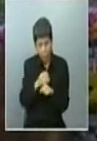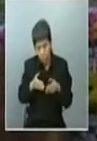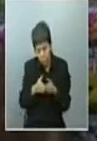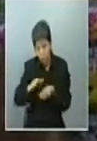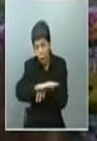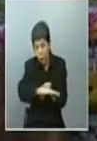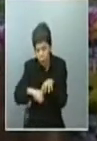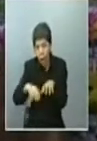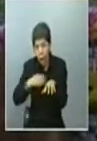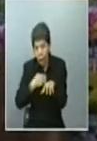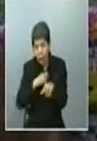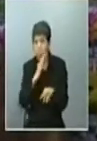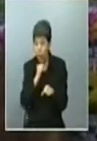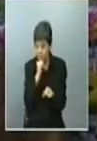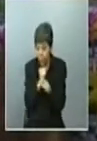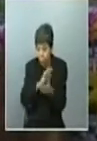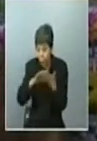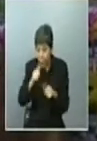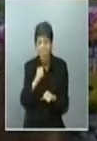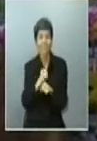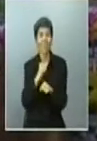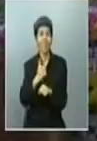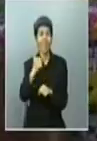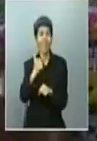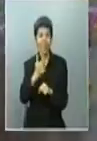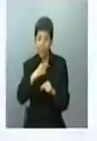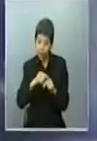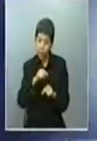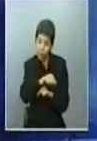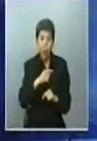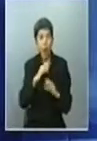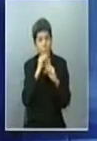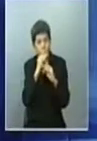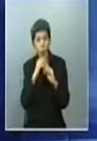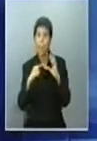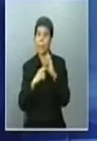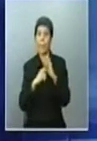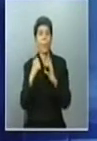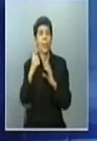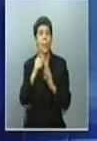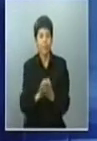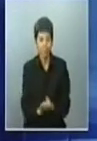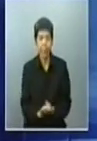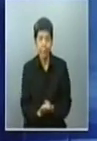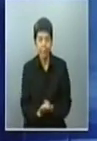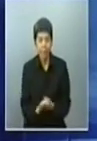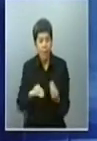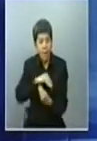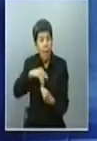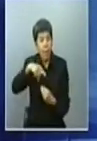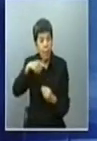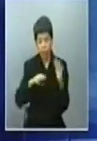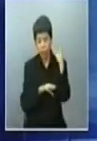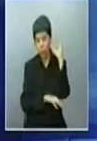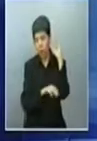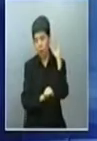าะหมากถ้าตรงนั้นเสร็จพร้อมก็สามารถเชื่อมโยงมาระยองและพัทยาได้ครับ เช่นเดียวกับเขตเศรษฐกิจพิเศษจังหวัดสง